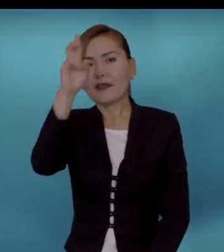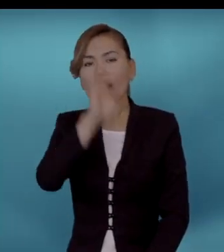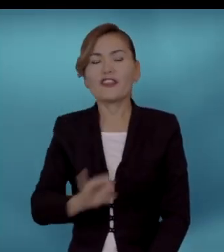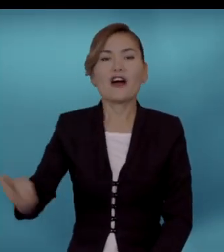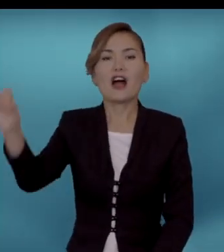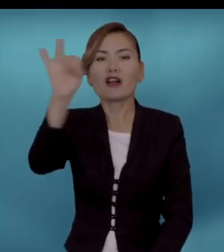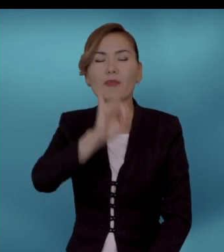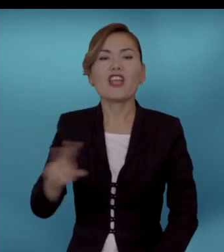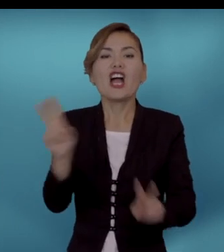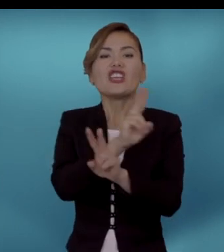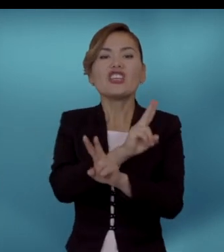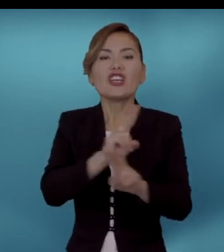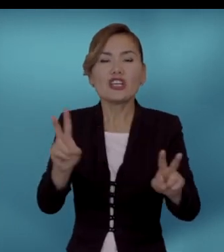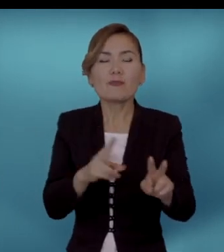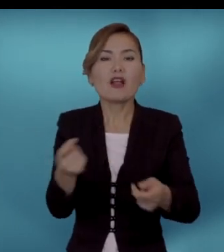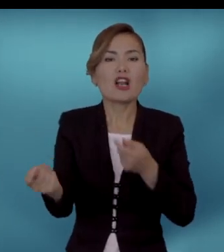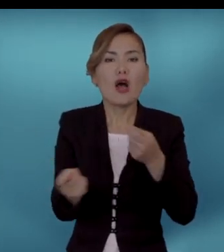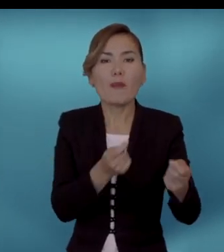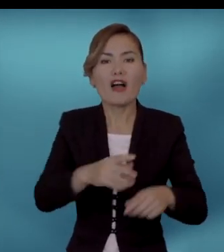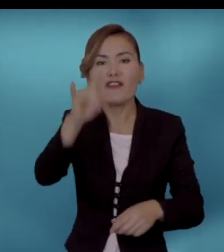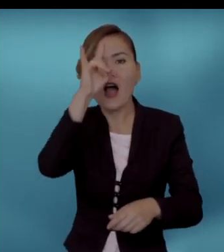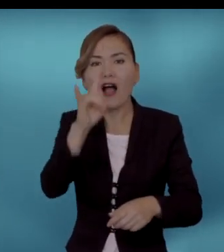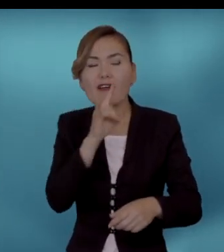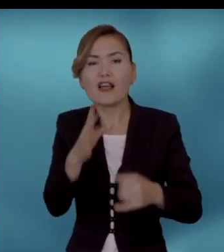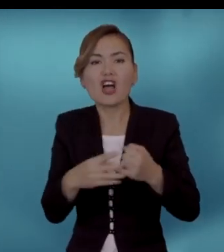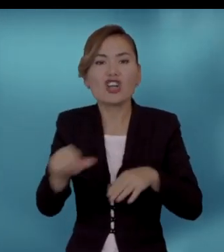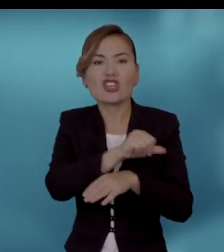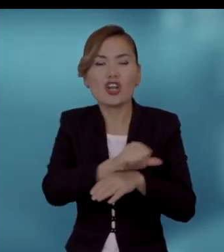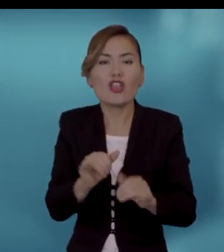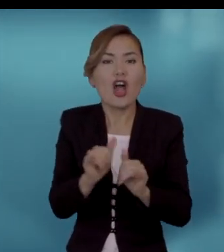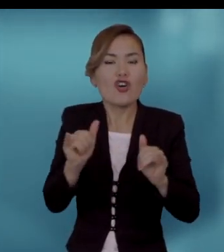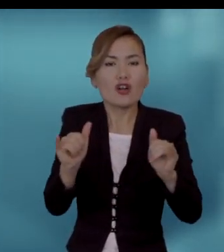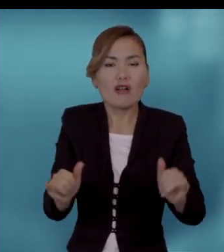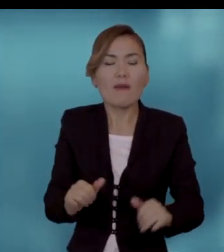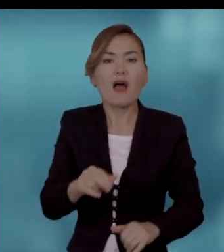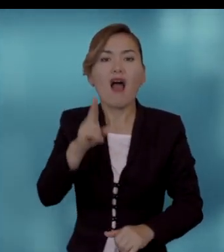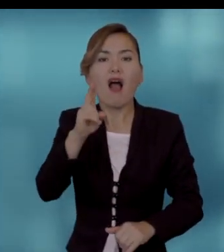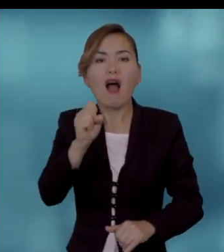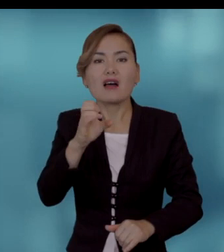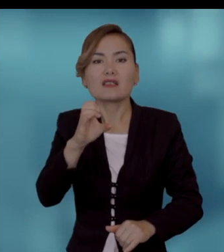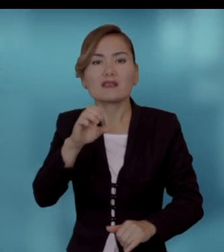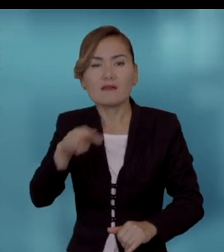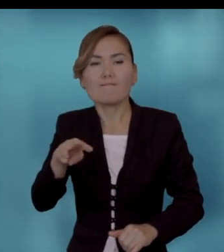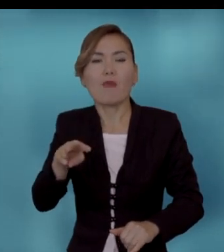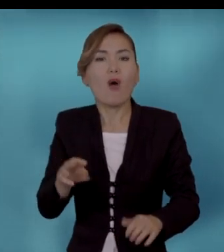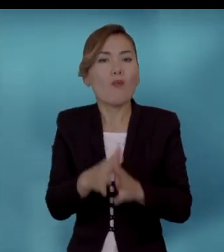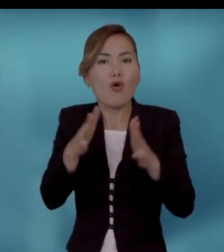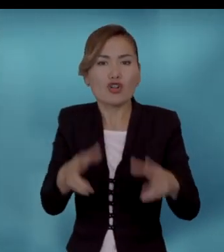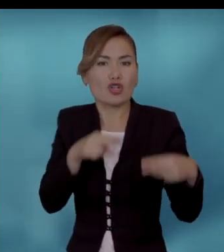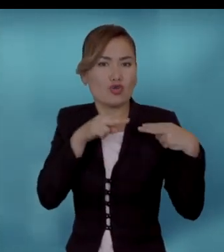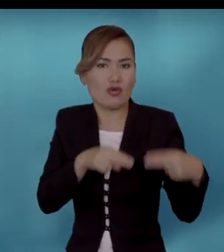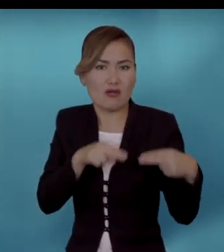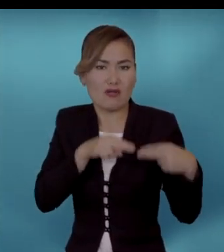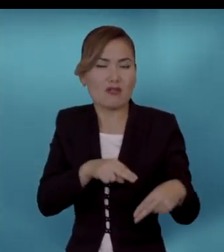Қазақ хандығының тарихында ешбір билеуші ел шекарасын кеңейтуде Қасым ханнан артық үлес қосқан емес. Біз